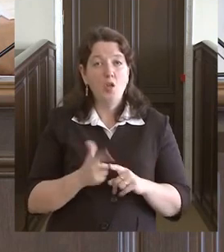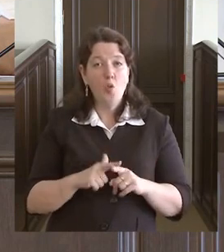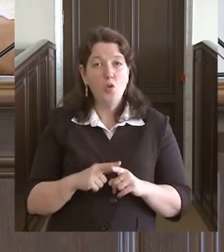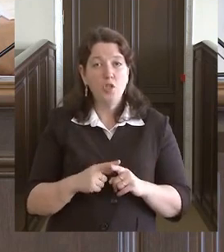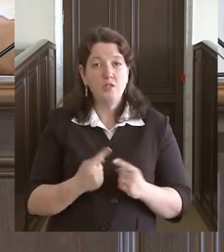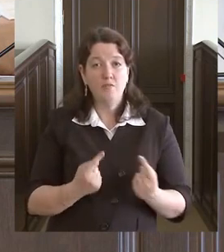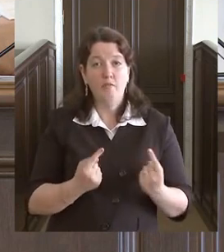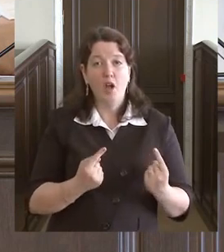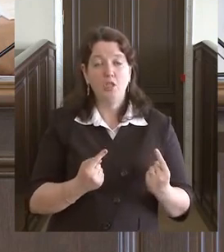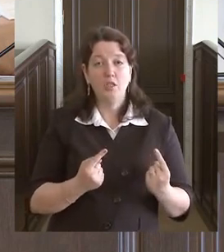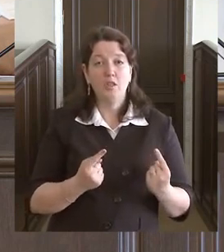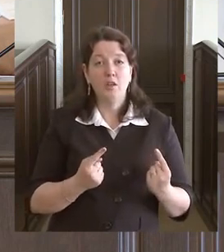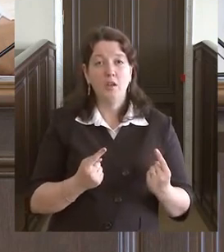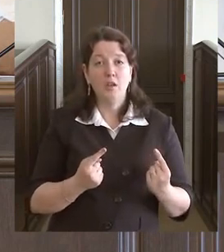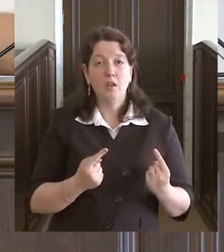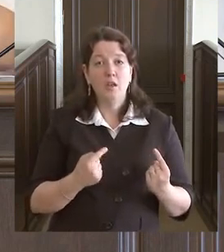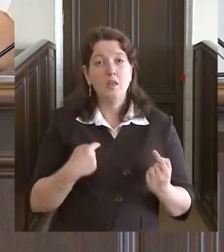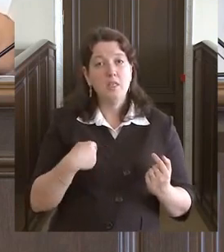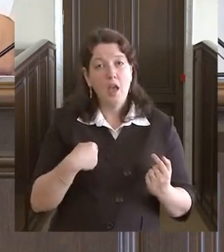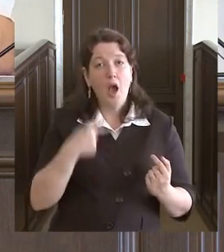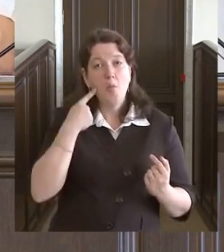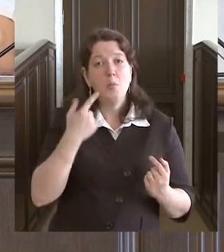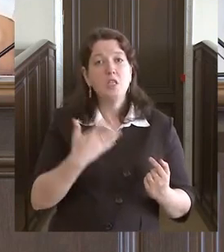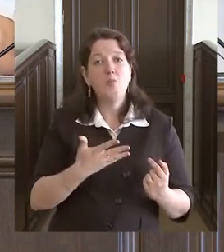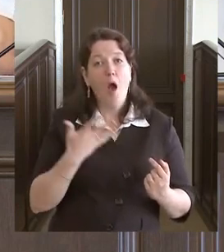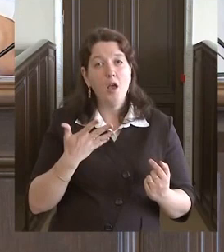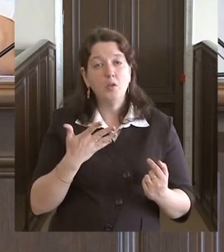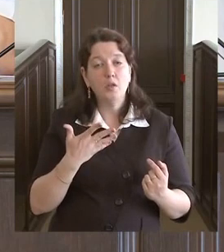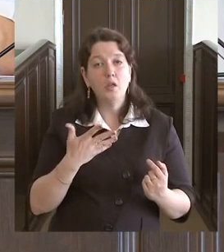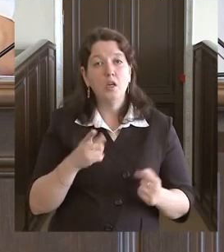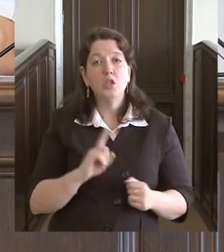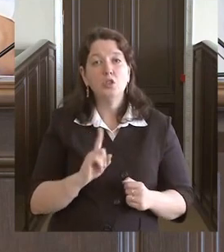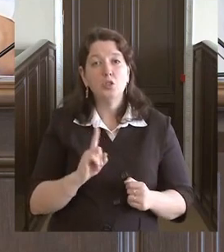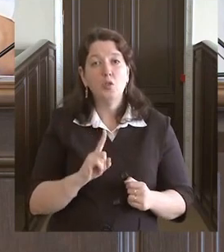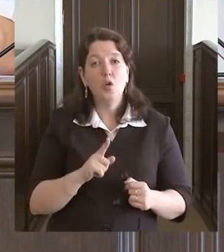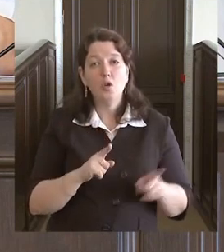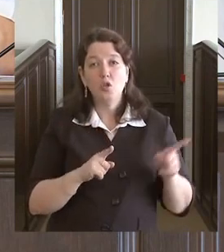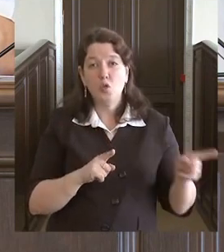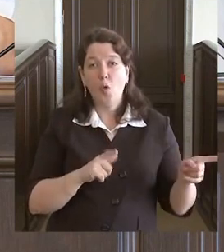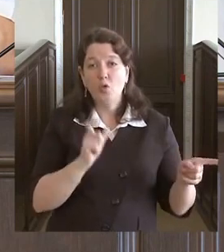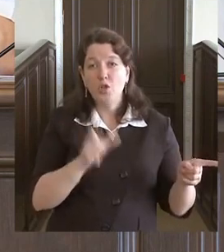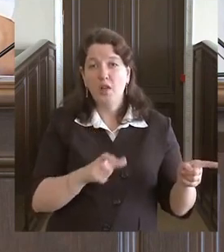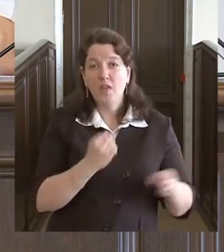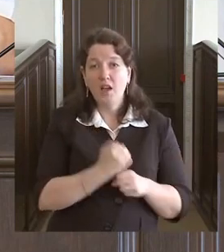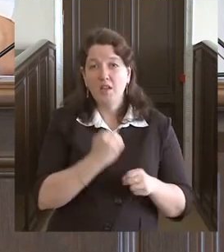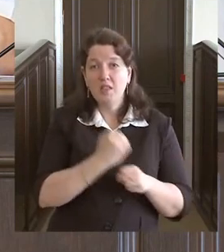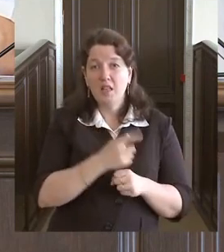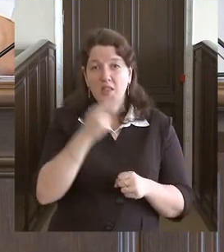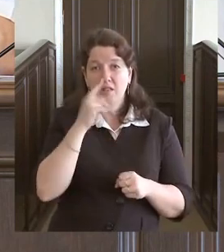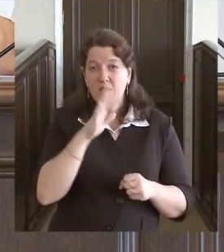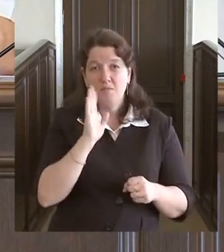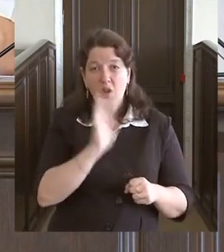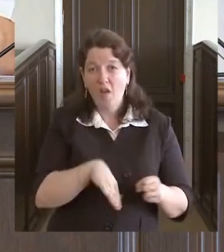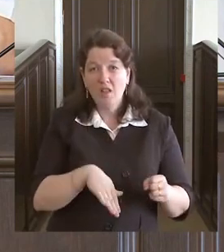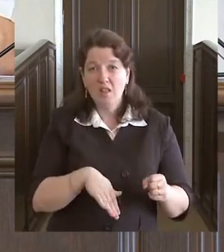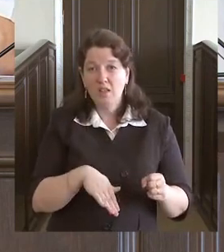и вторая сторона я тем не менее понимая что он поступает не годно по